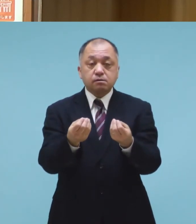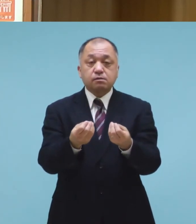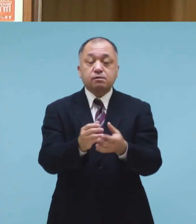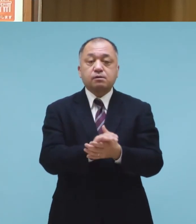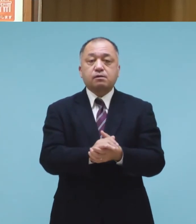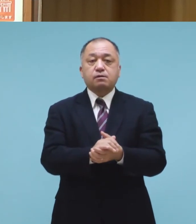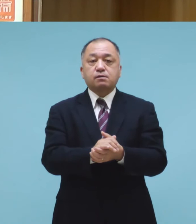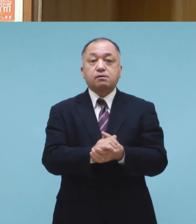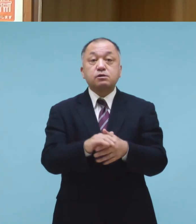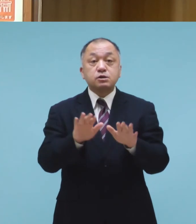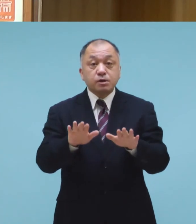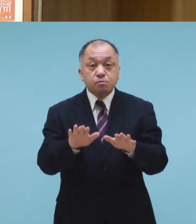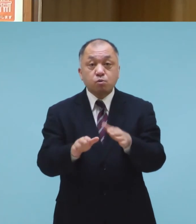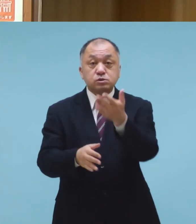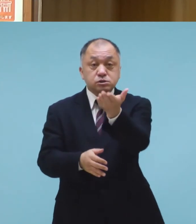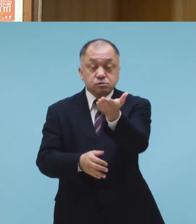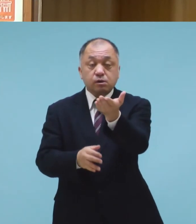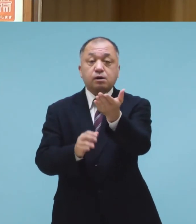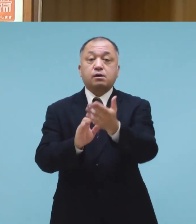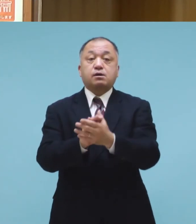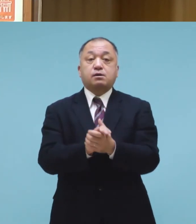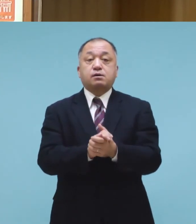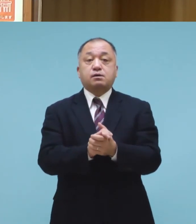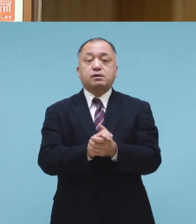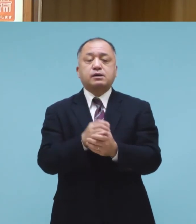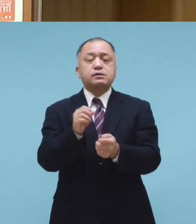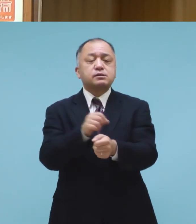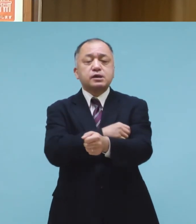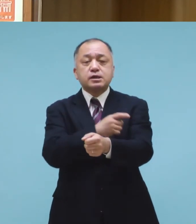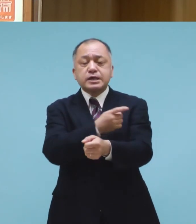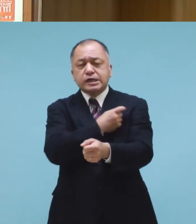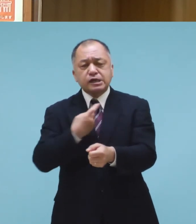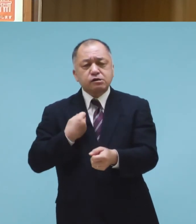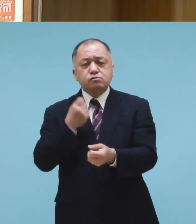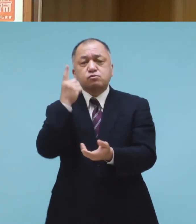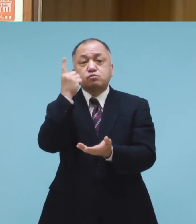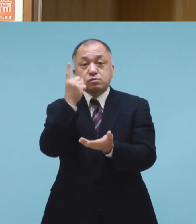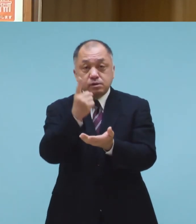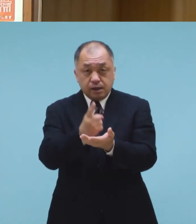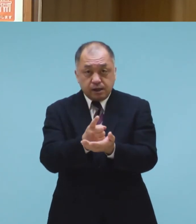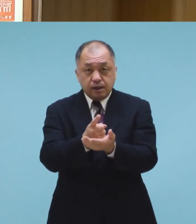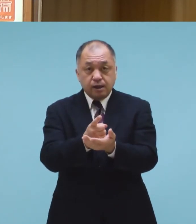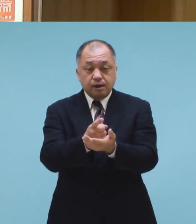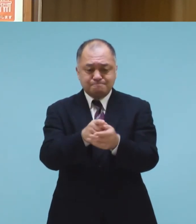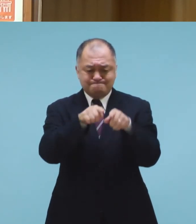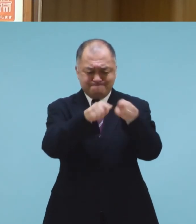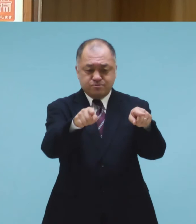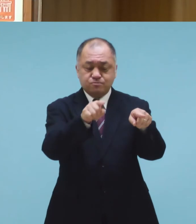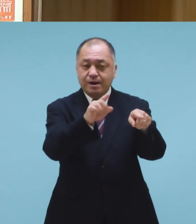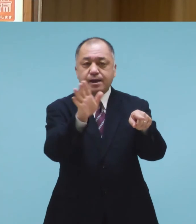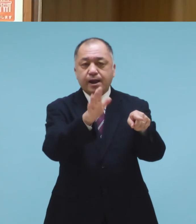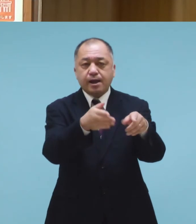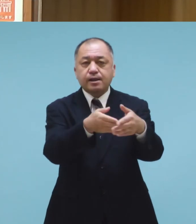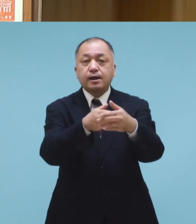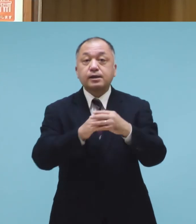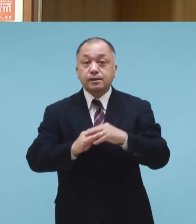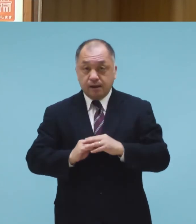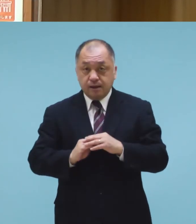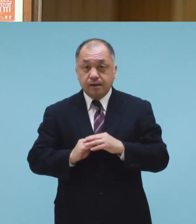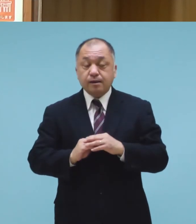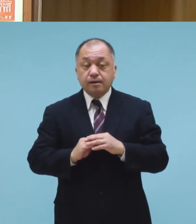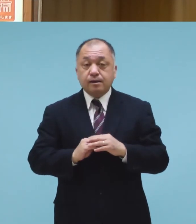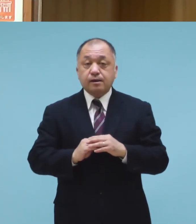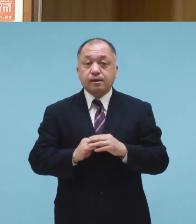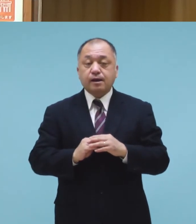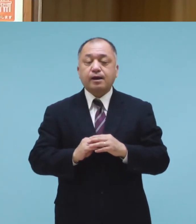はり知事としてはなるべくそういった措置はこうには踏み込まずにあくまでこう協力を